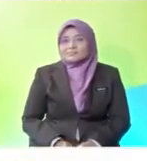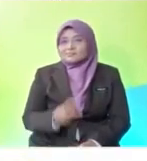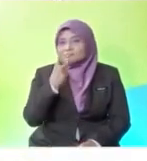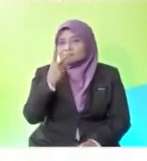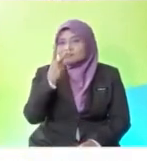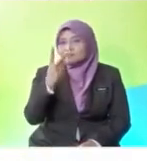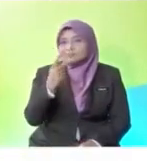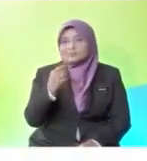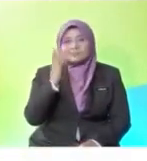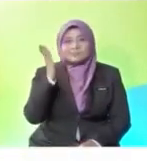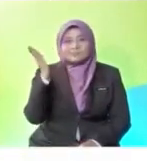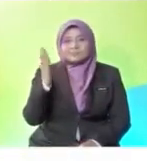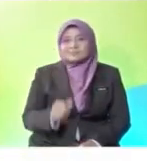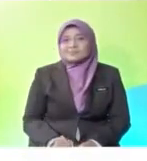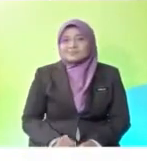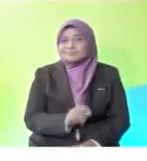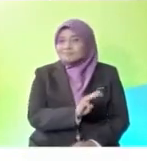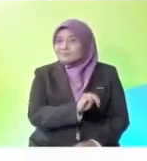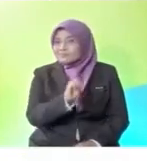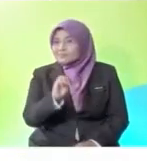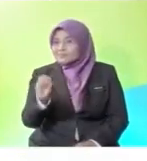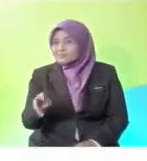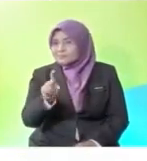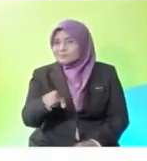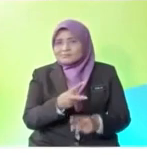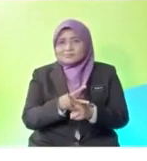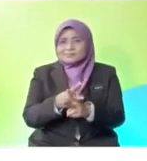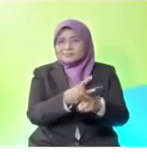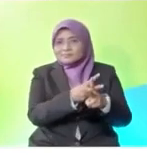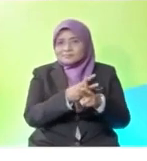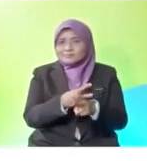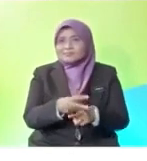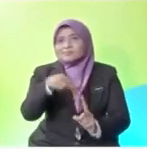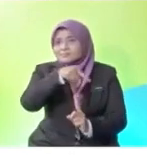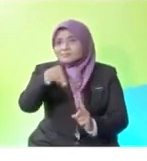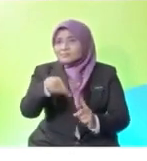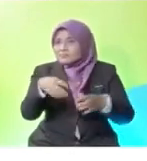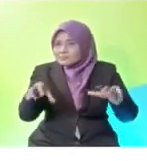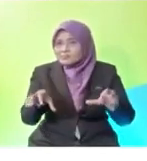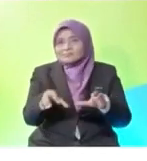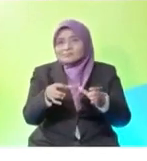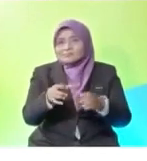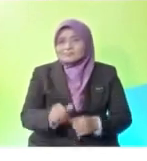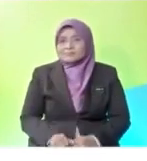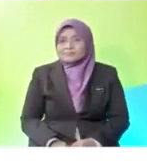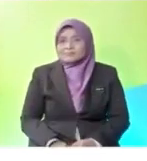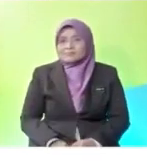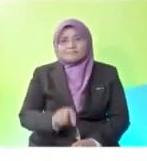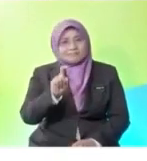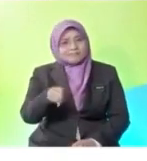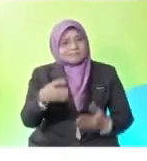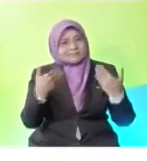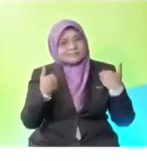sekali lagi muda di rumah kita tidak jaga-jaga kita lakukan ini seperti yang saya lakukan adalah pengawasan guru kita